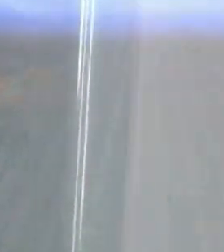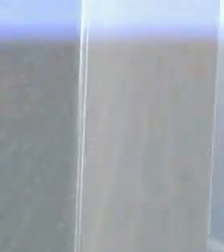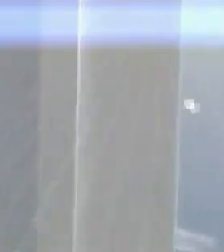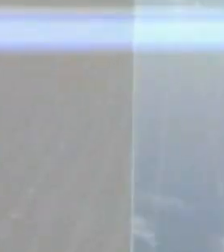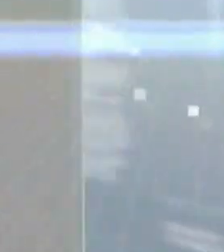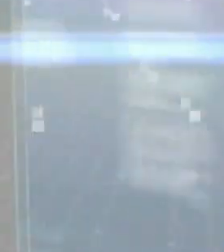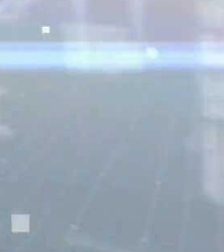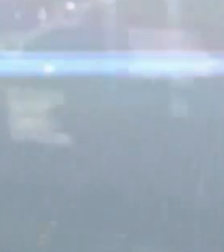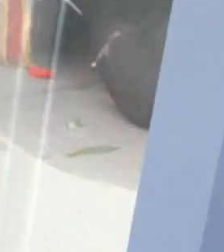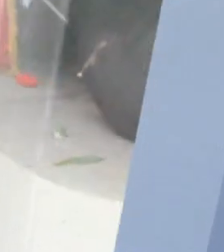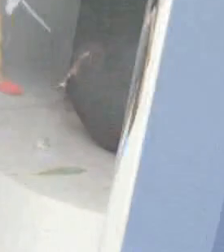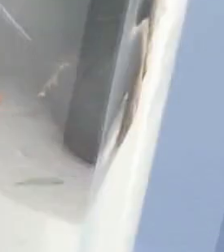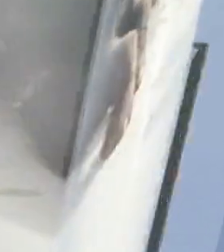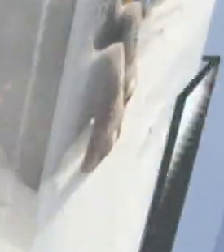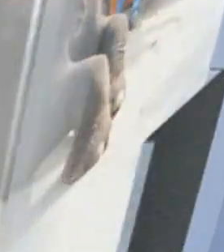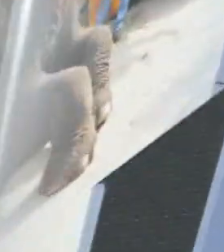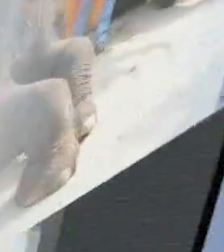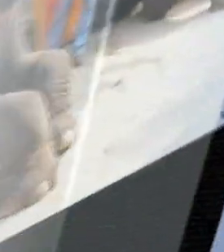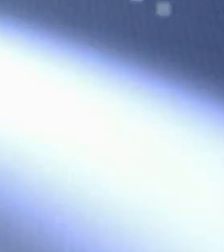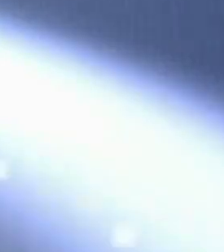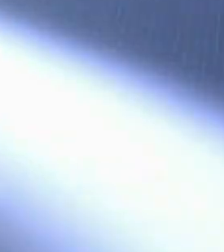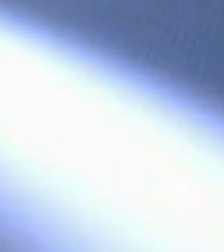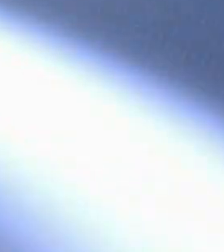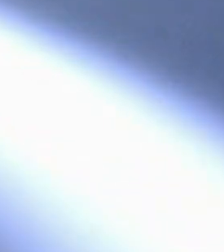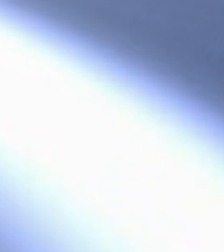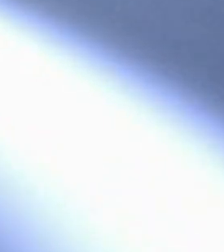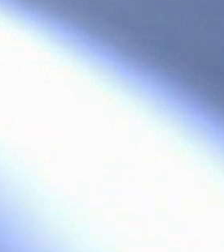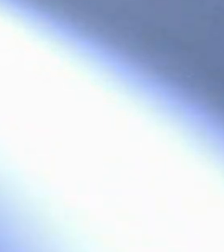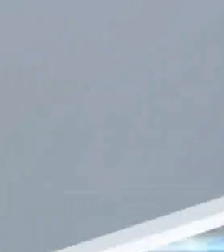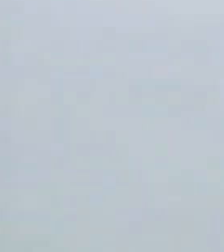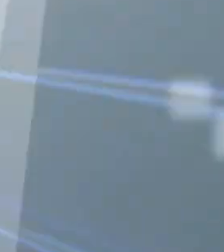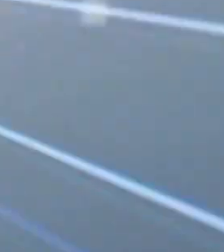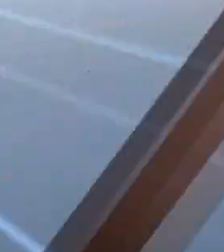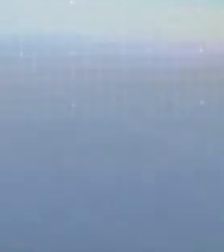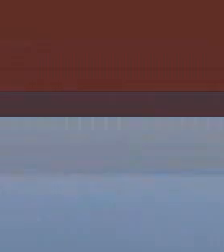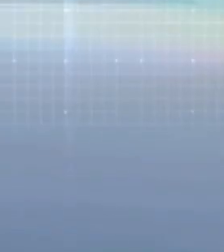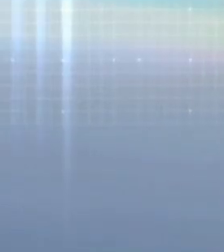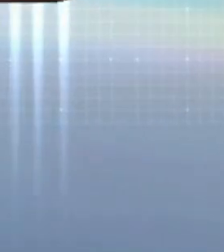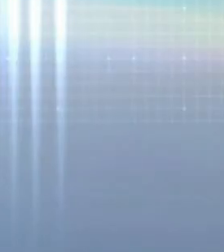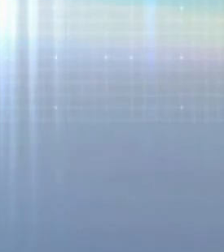ข่าวเสาร์อาทิตย์ข่าวเสาร์อาทิตย์